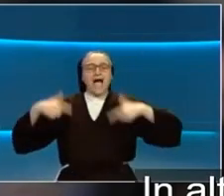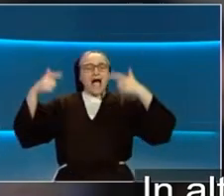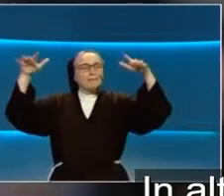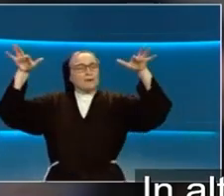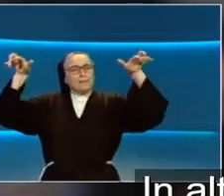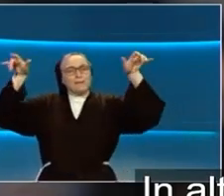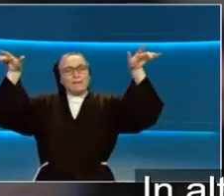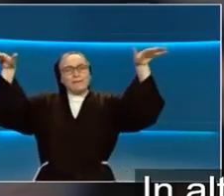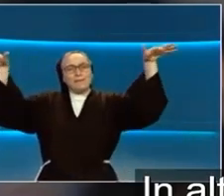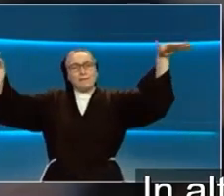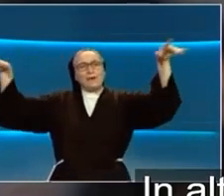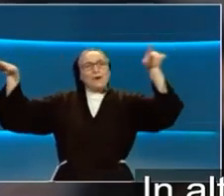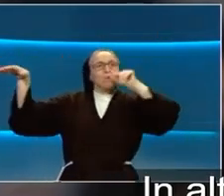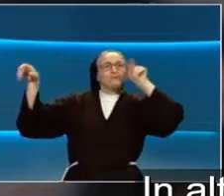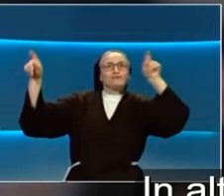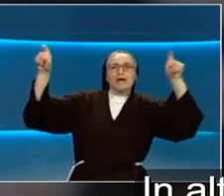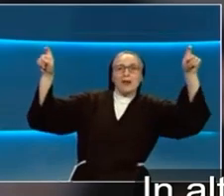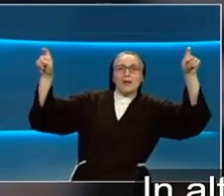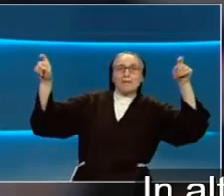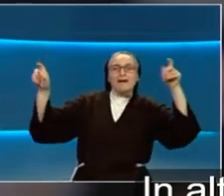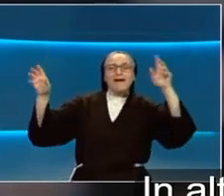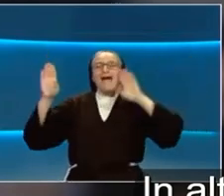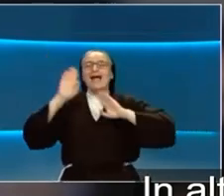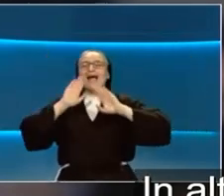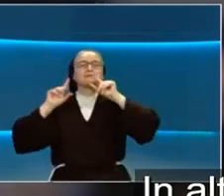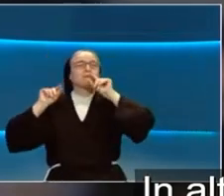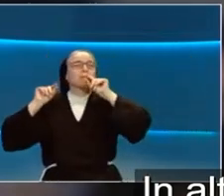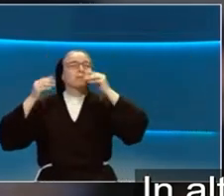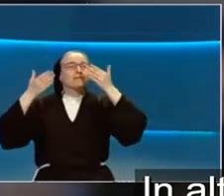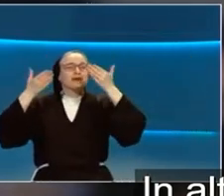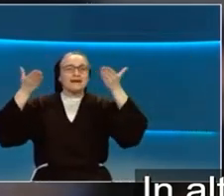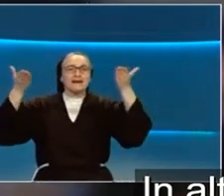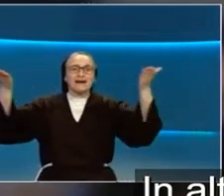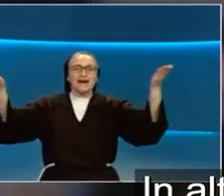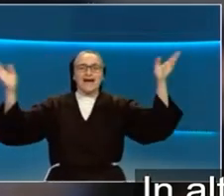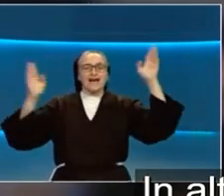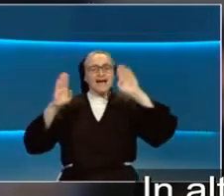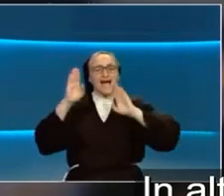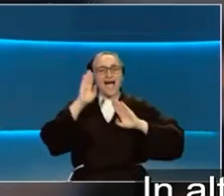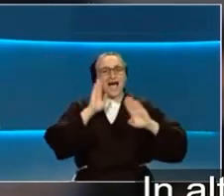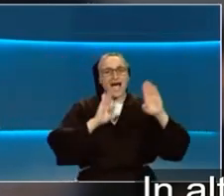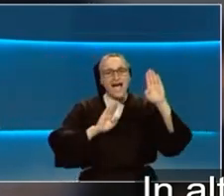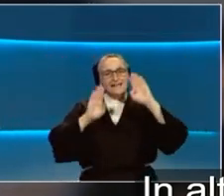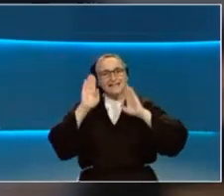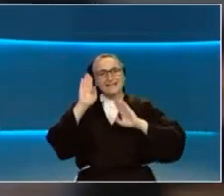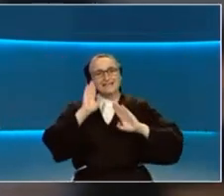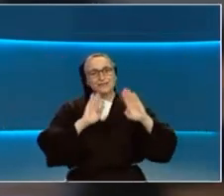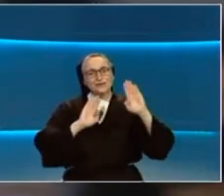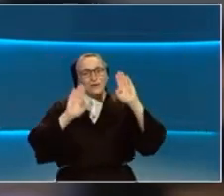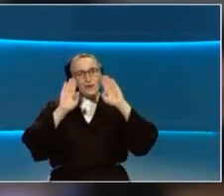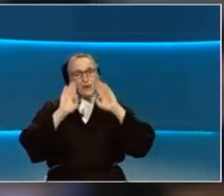abunt, de medior amorum dabunt